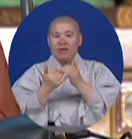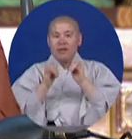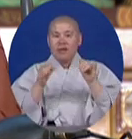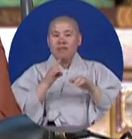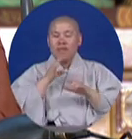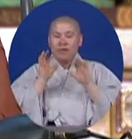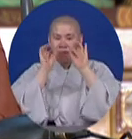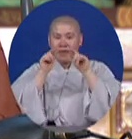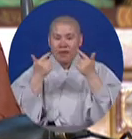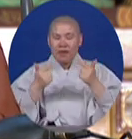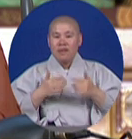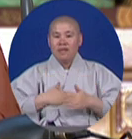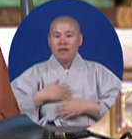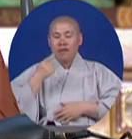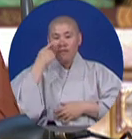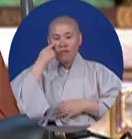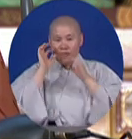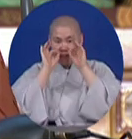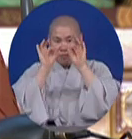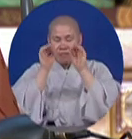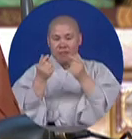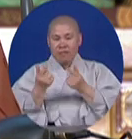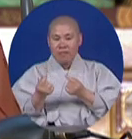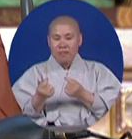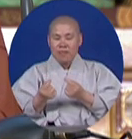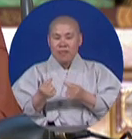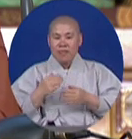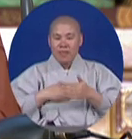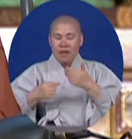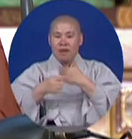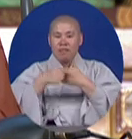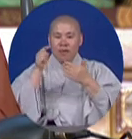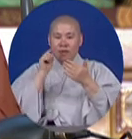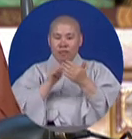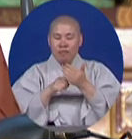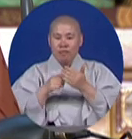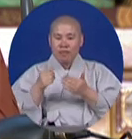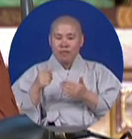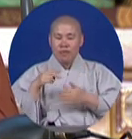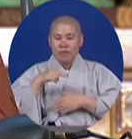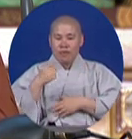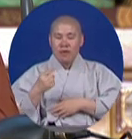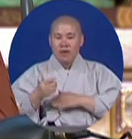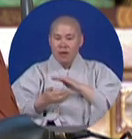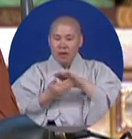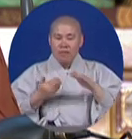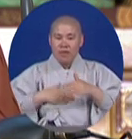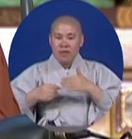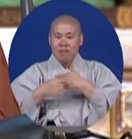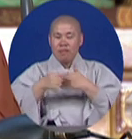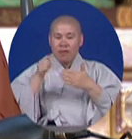저게 뭔 소린가. 여러분 눈 보는